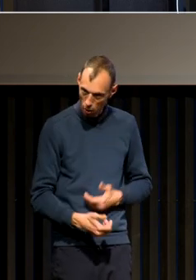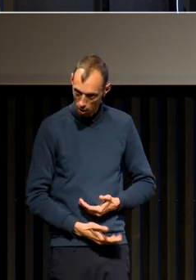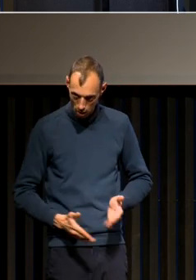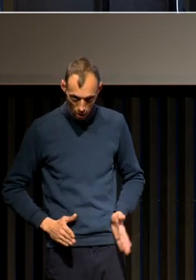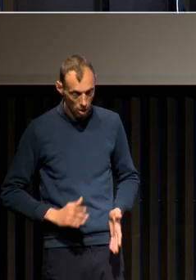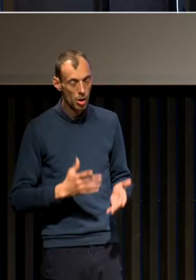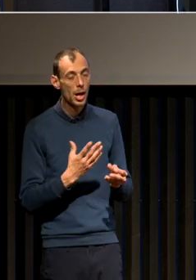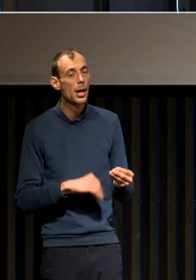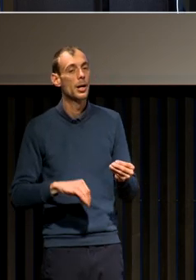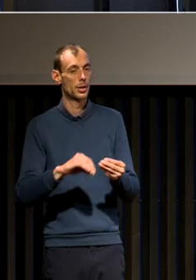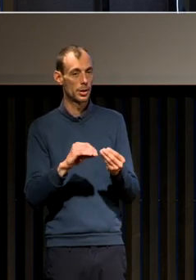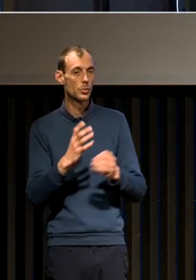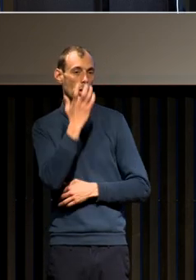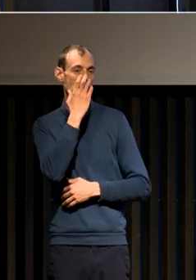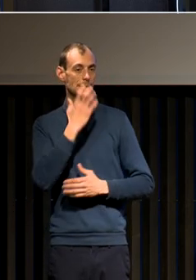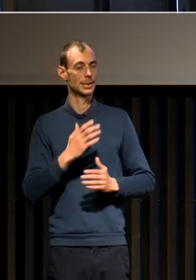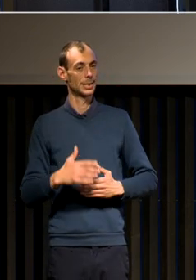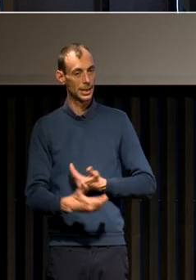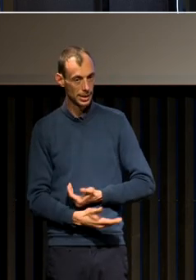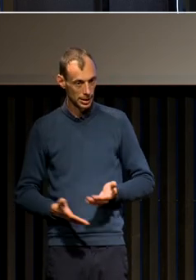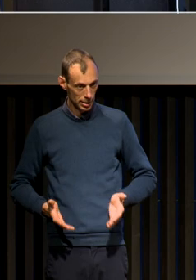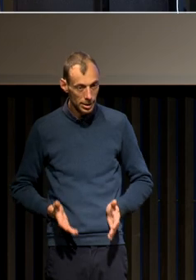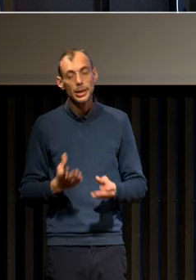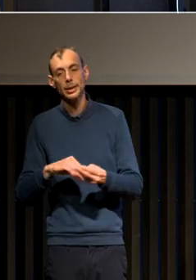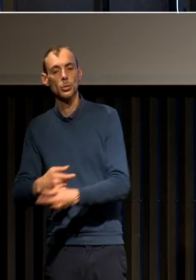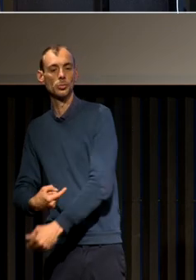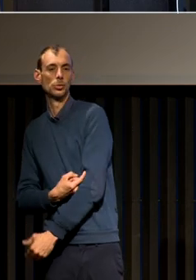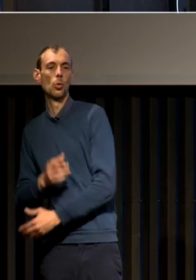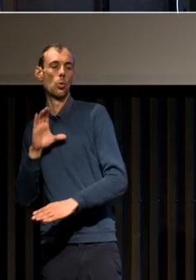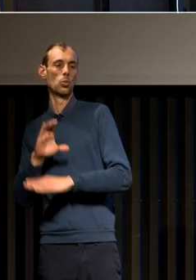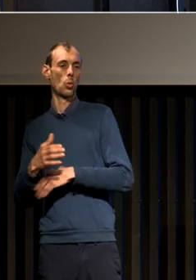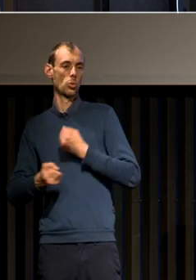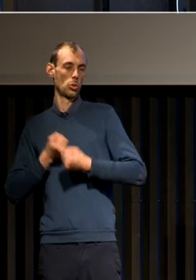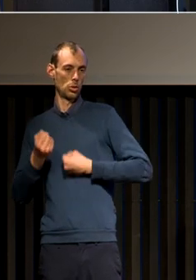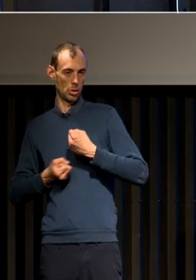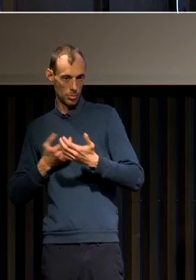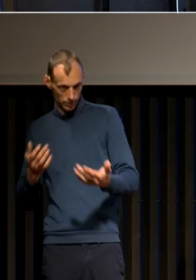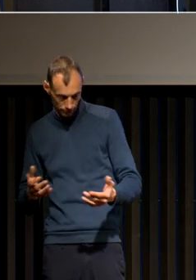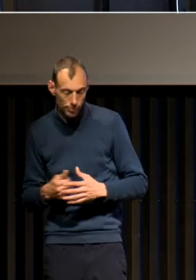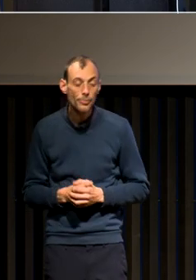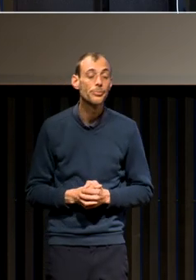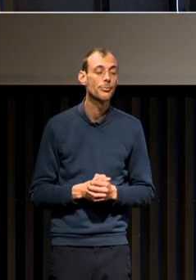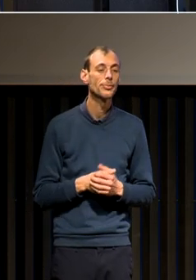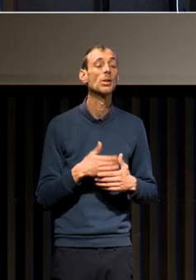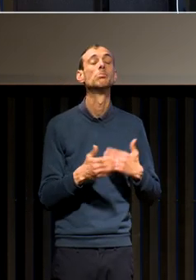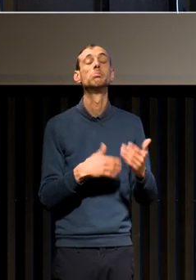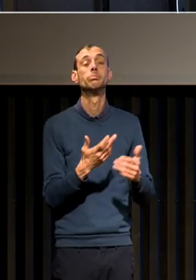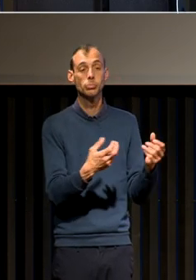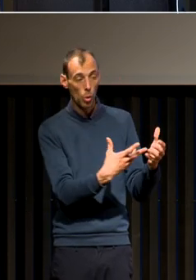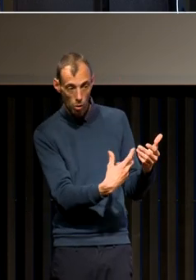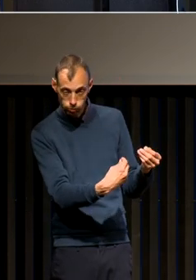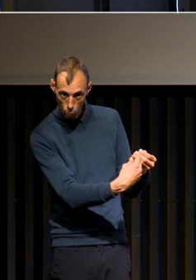anesthésie locale associée à une sédation. Au laboratoire, nous recherchons